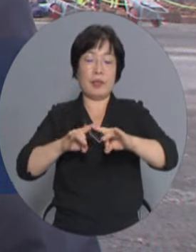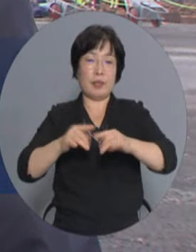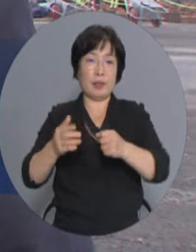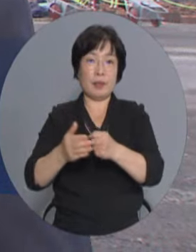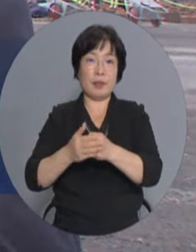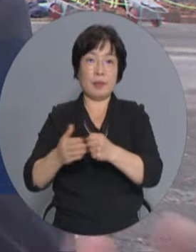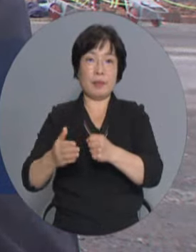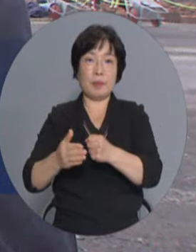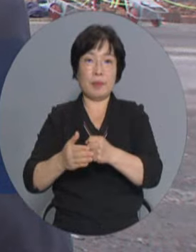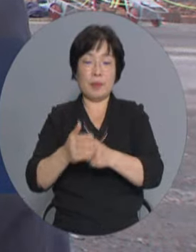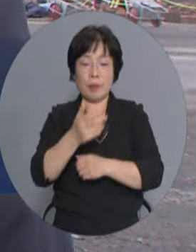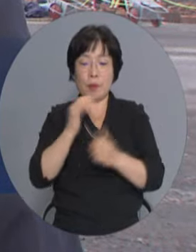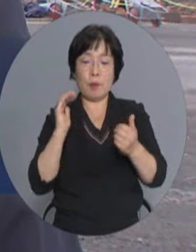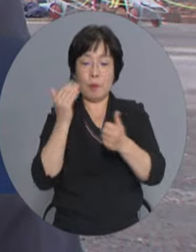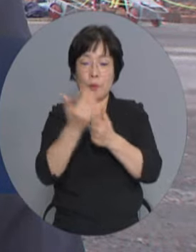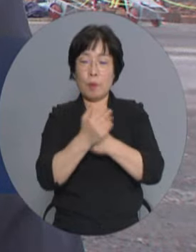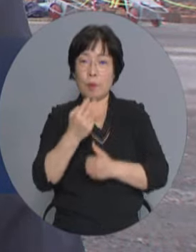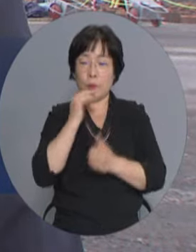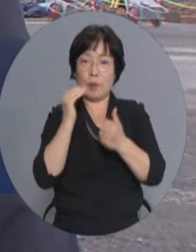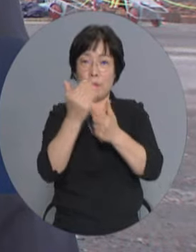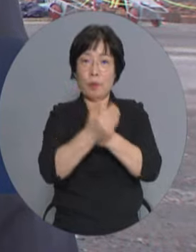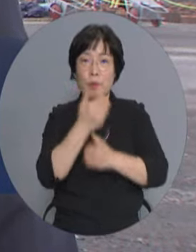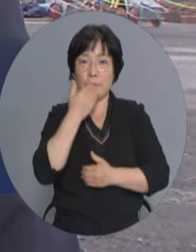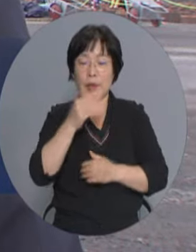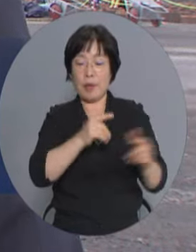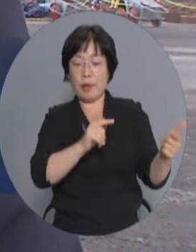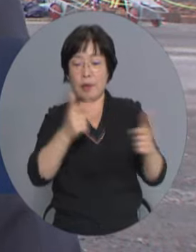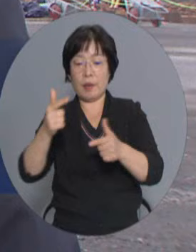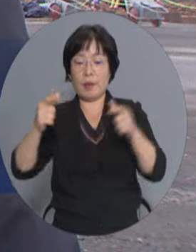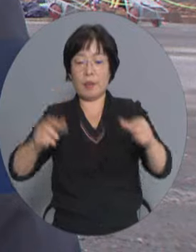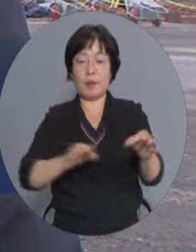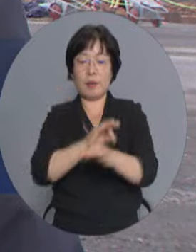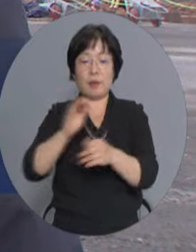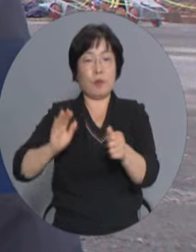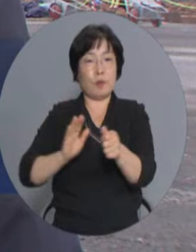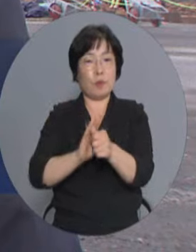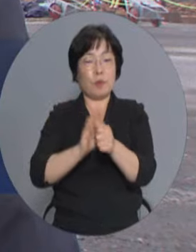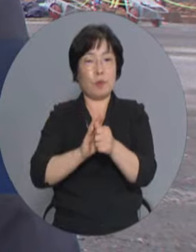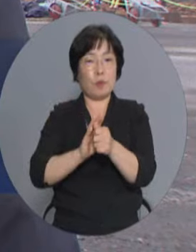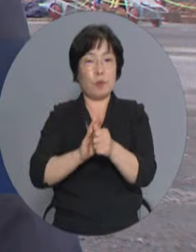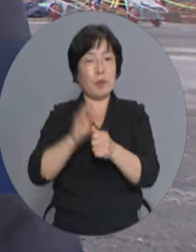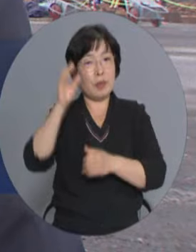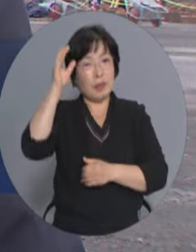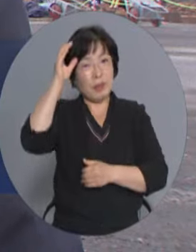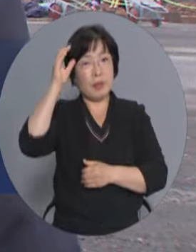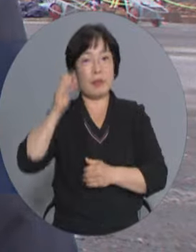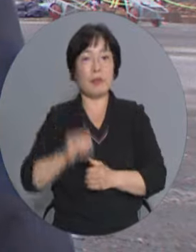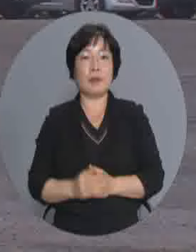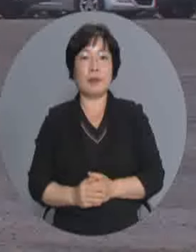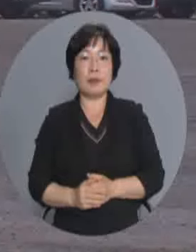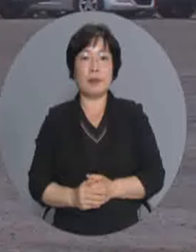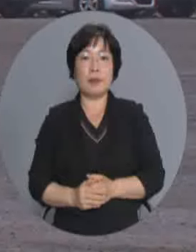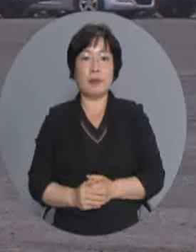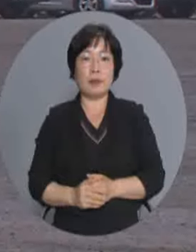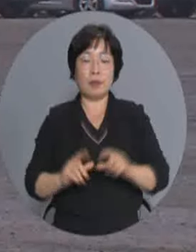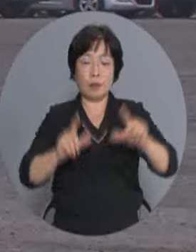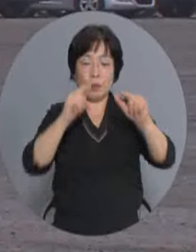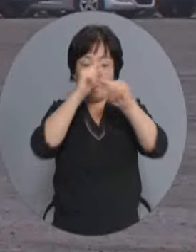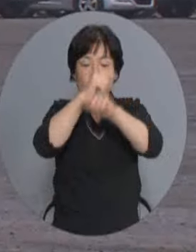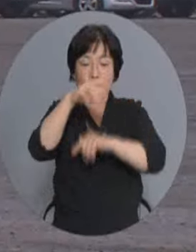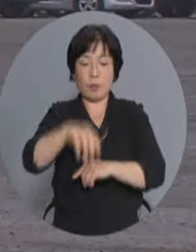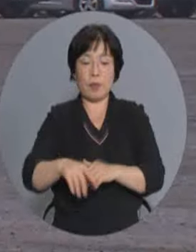보니까 뭐 대기 환경 보존 이라든지 기타 어떤 지역 경기 활성화에 많은 이바지가 될 걸로 예상하고 있습니다 동부가